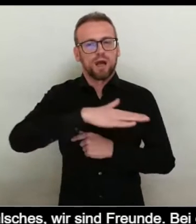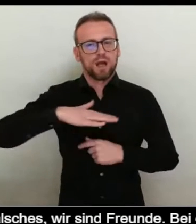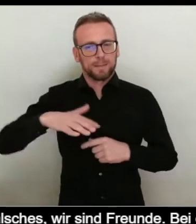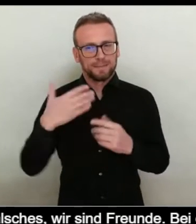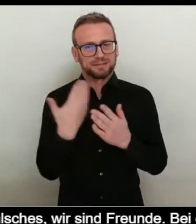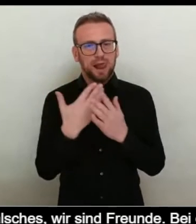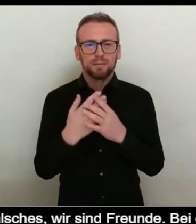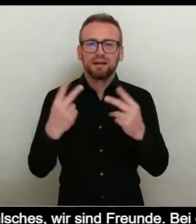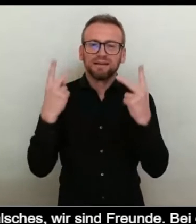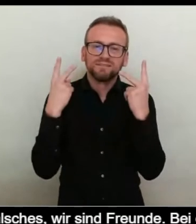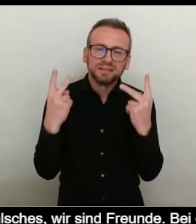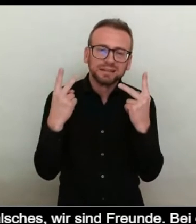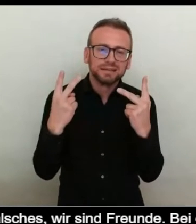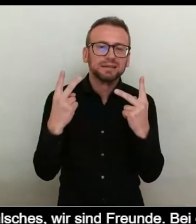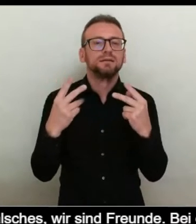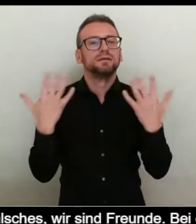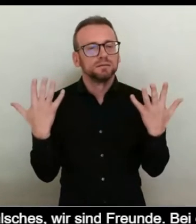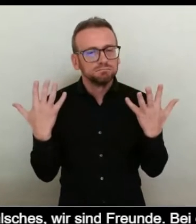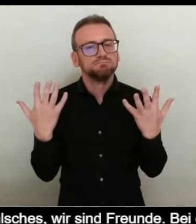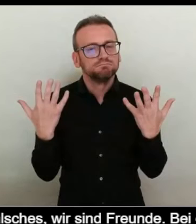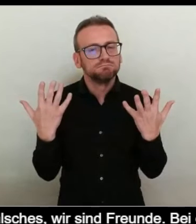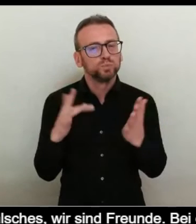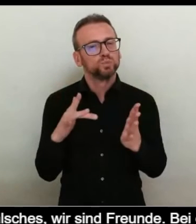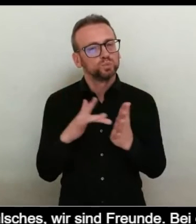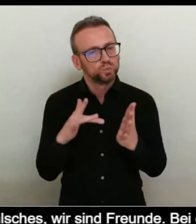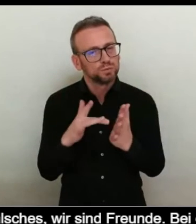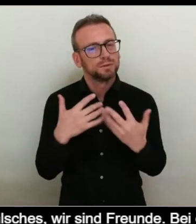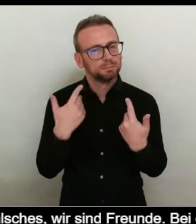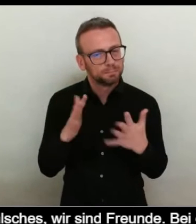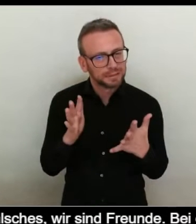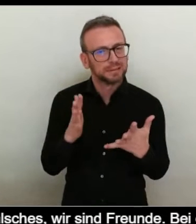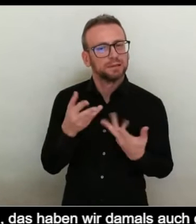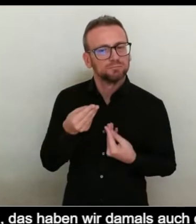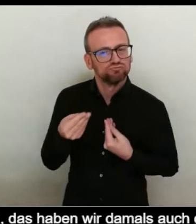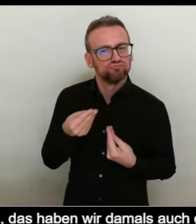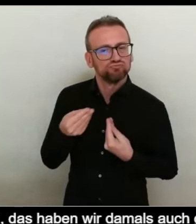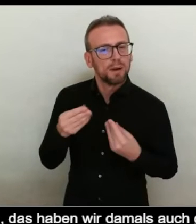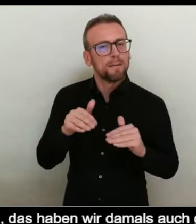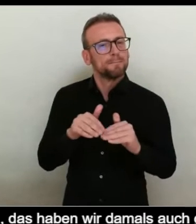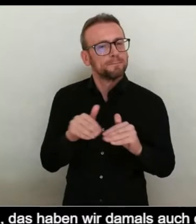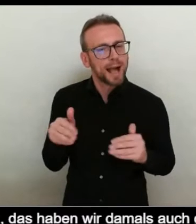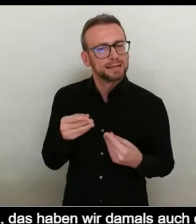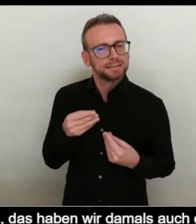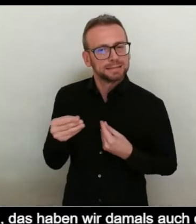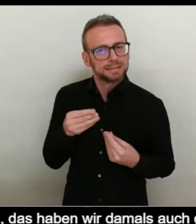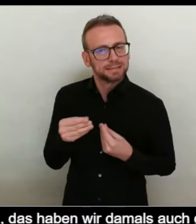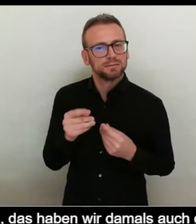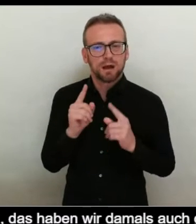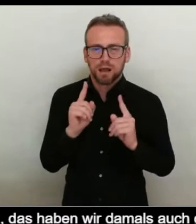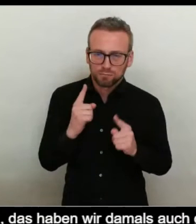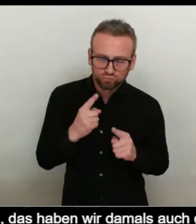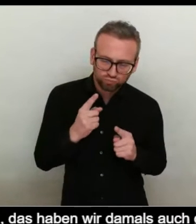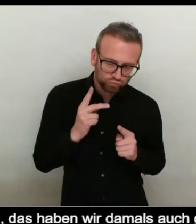formulieren können. Deswegen ist es wichtig, dass wir zusammenarbeiten und zusammenarbeiten wollen. Wir haben auch vereinbart, dass wir einen